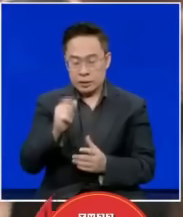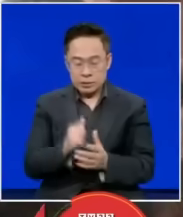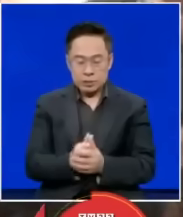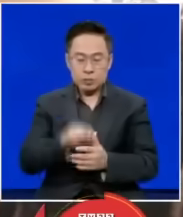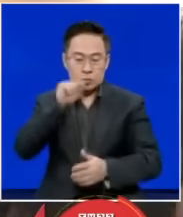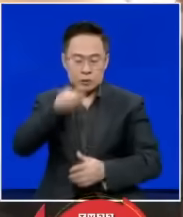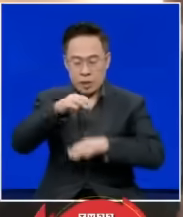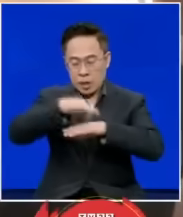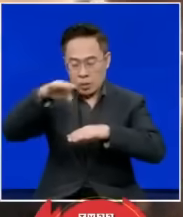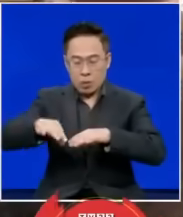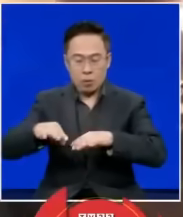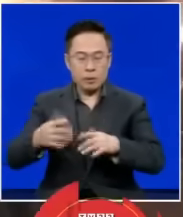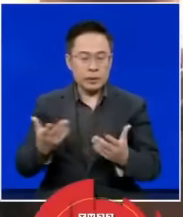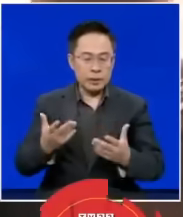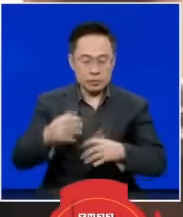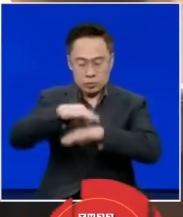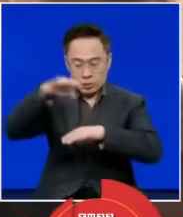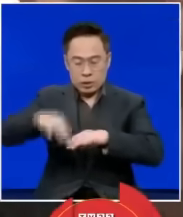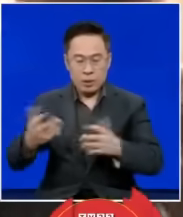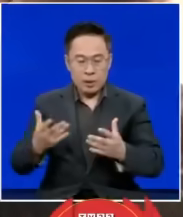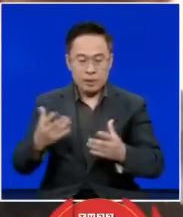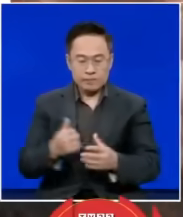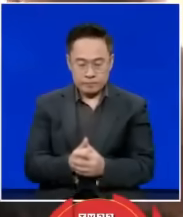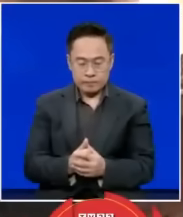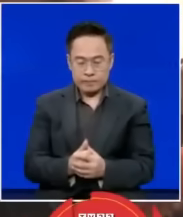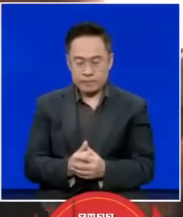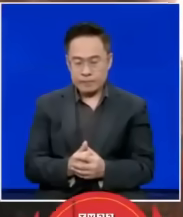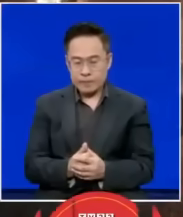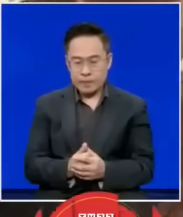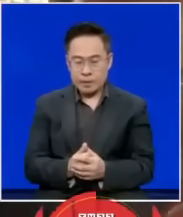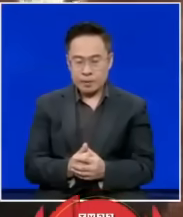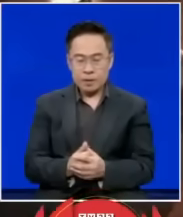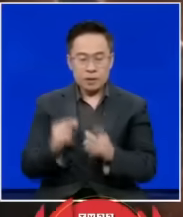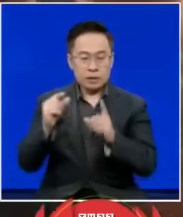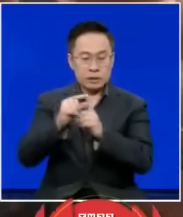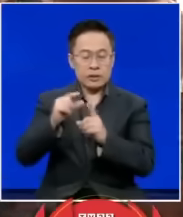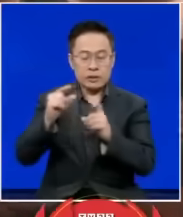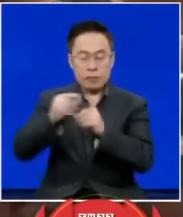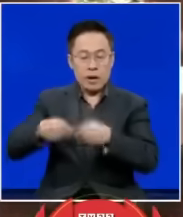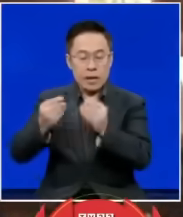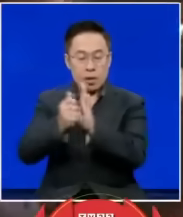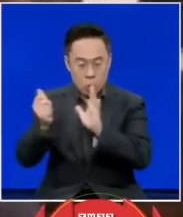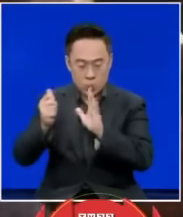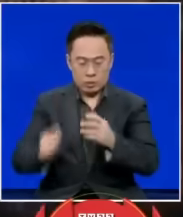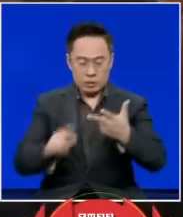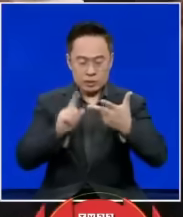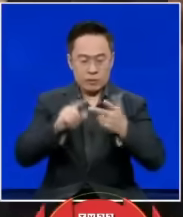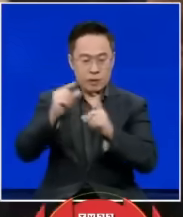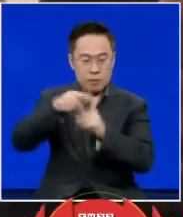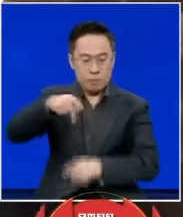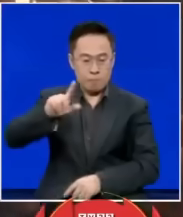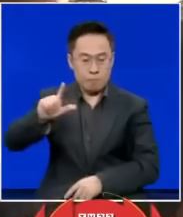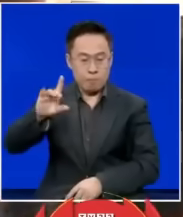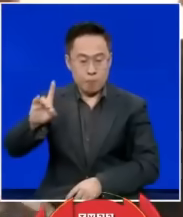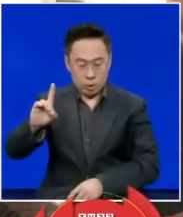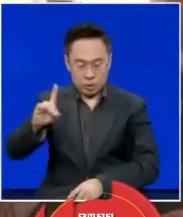กจากราชการในกรณีใดกรณีหนึ่งอันนี้ก็คือให้ออกนะครับส่วนปลดออกก็คือเขาให้ออกจากราชการซึ่งเป็นโทษ